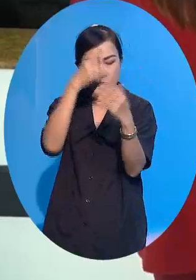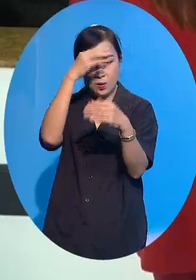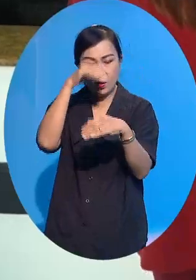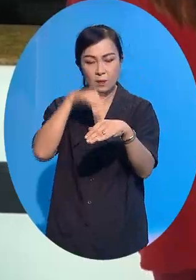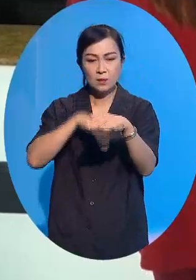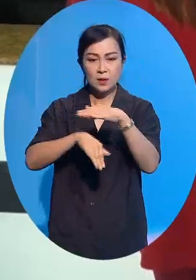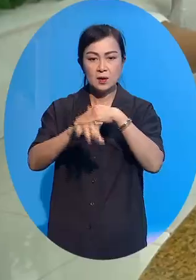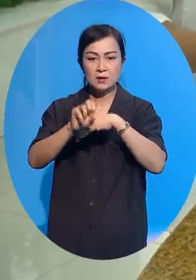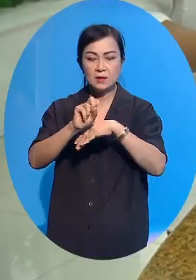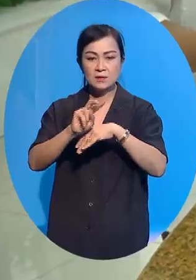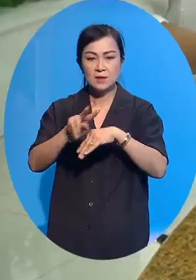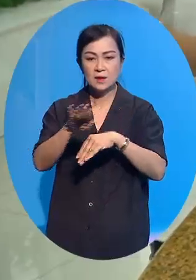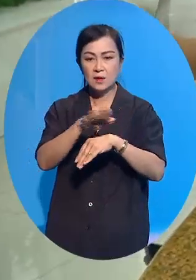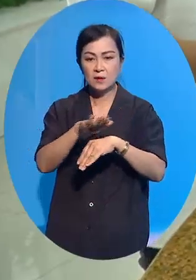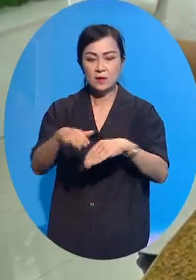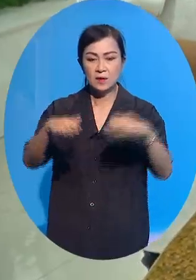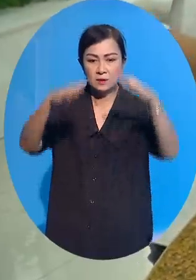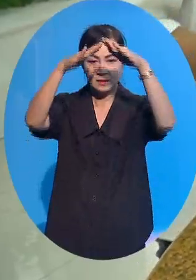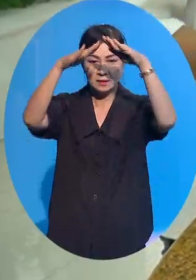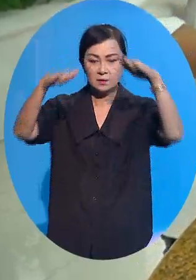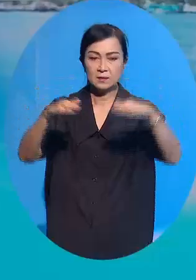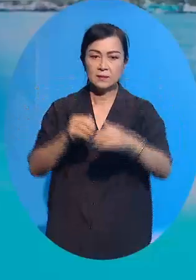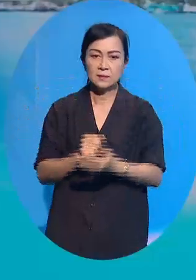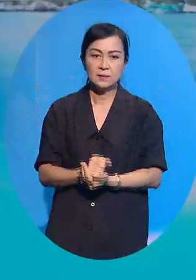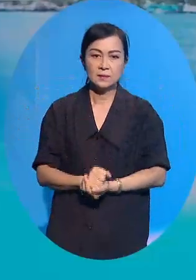sinh viên và học viên cao học của nhà trường.